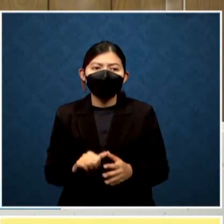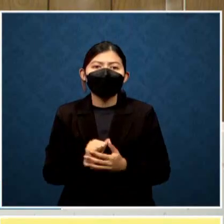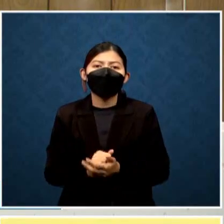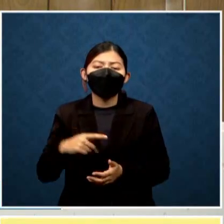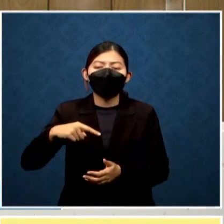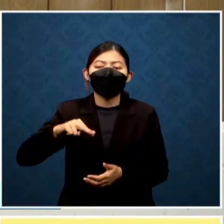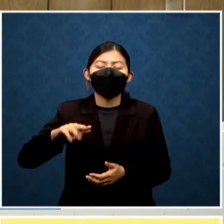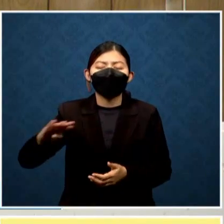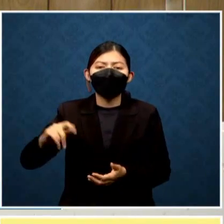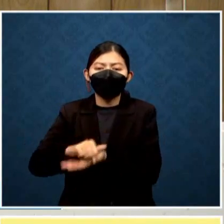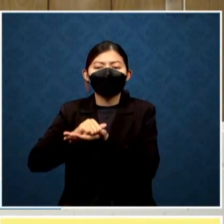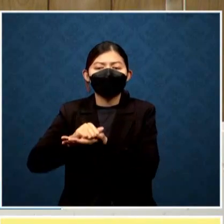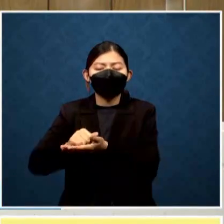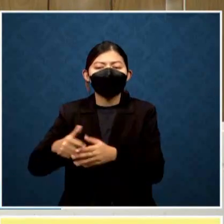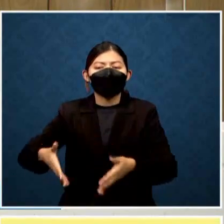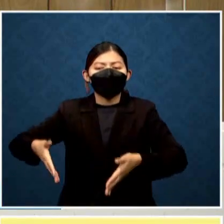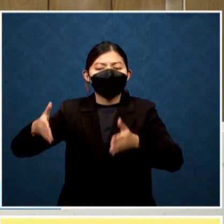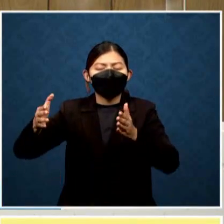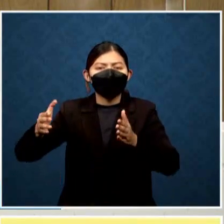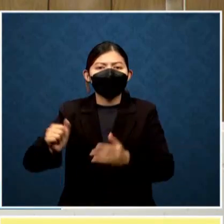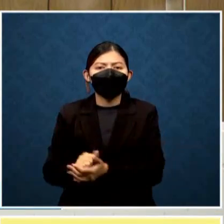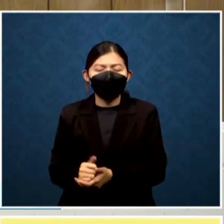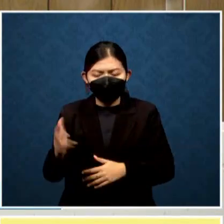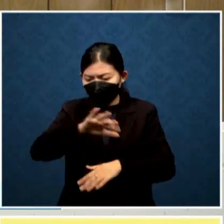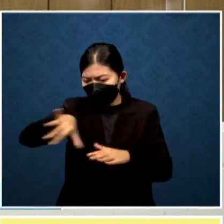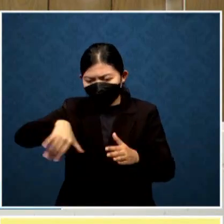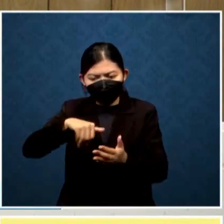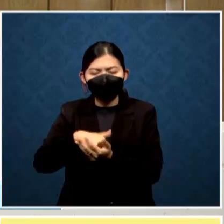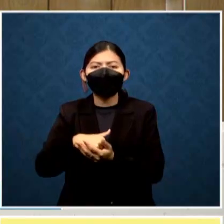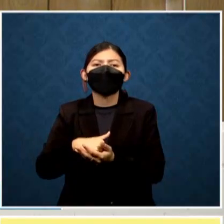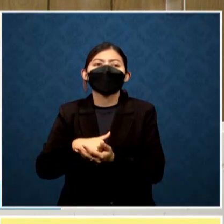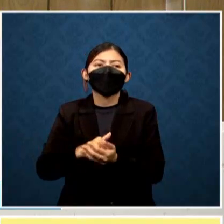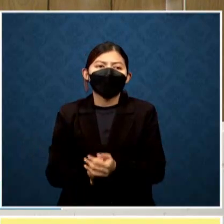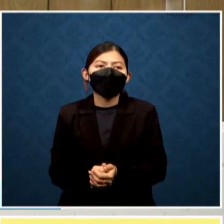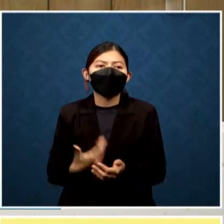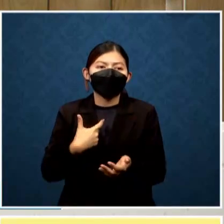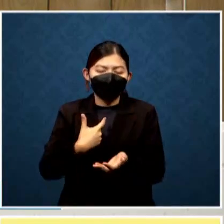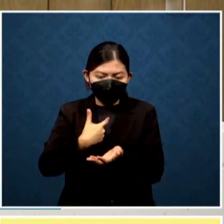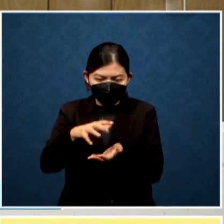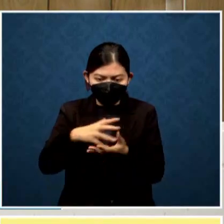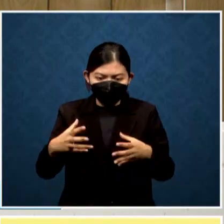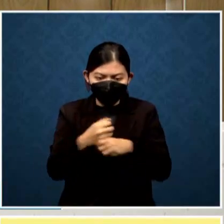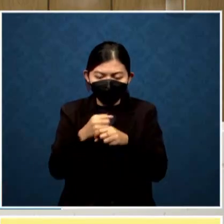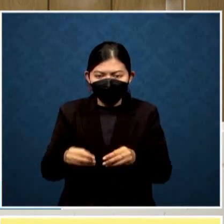รบ.สถานบริการและทางการกำกับทั้งหมดผมจะได้แจ้งลงไปครับ